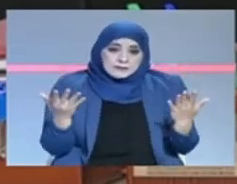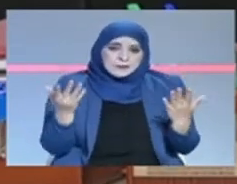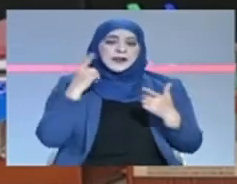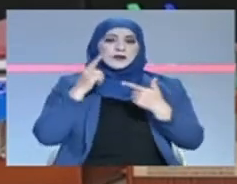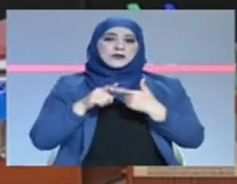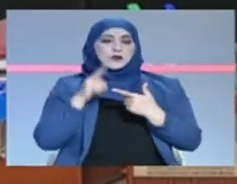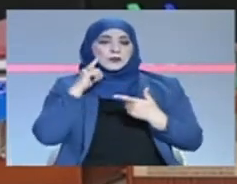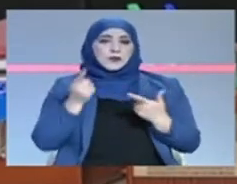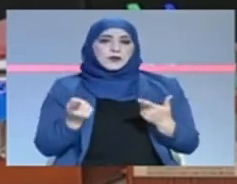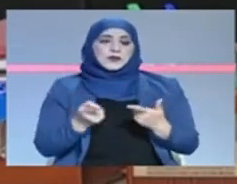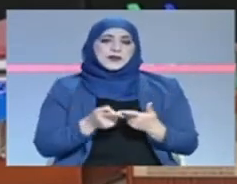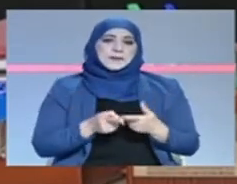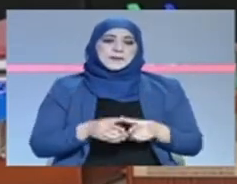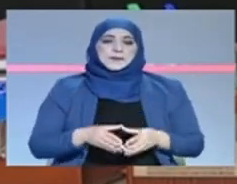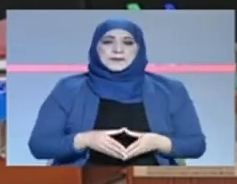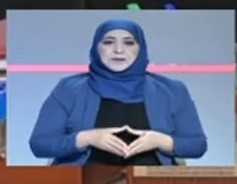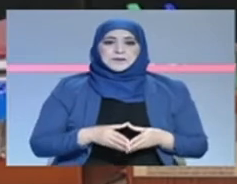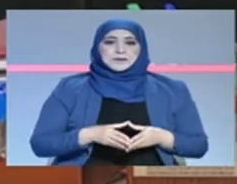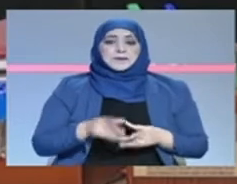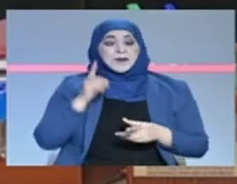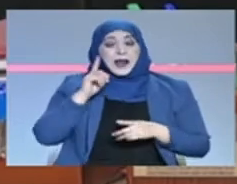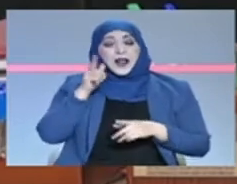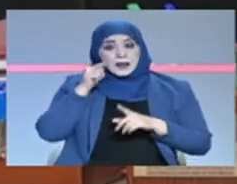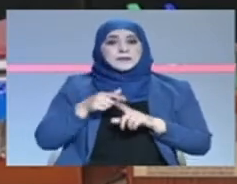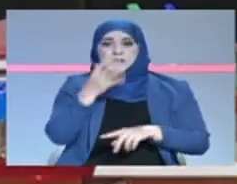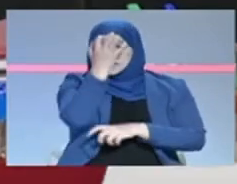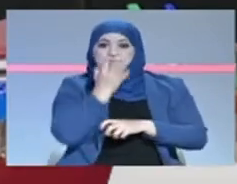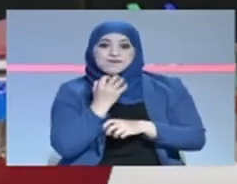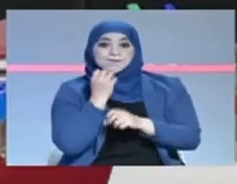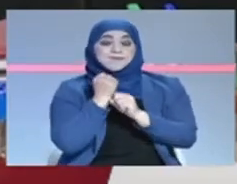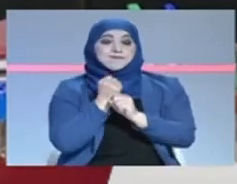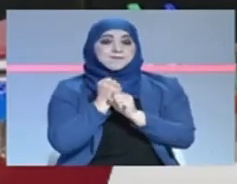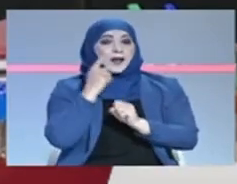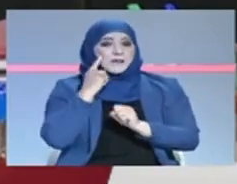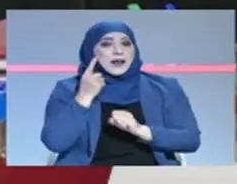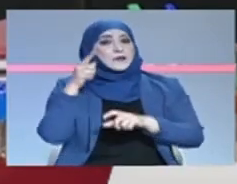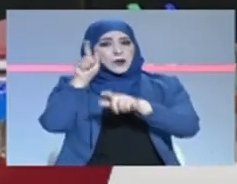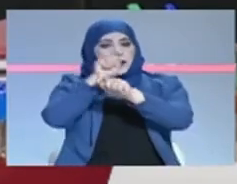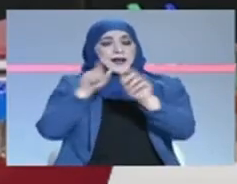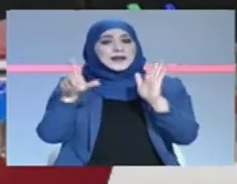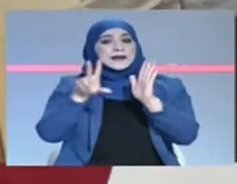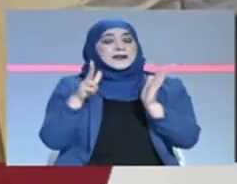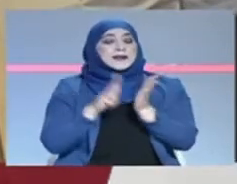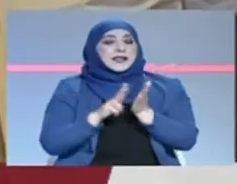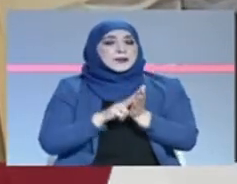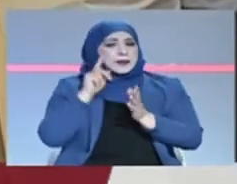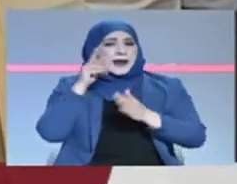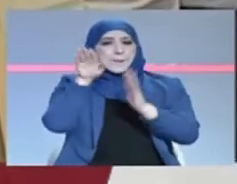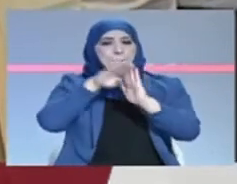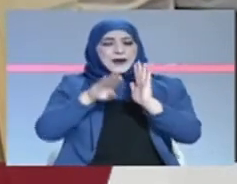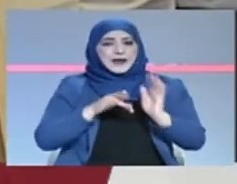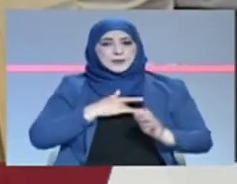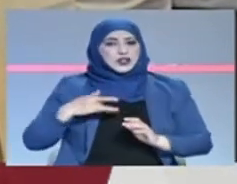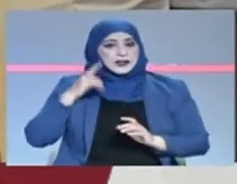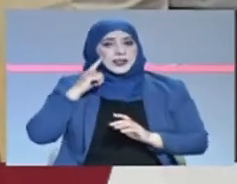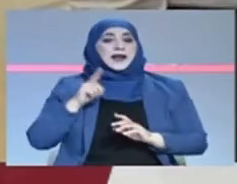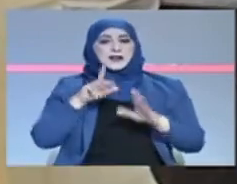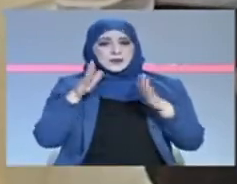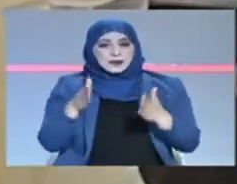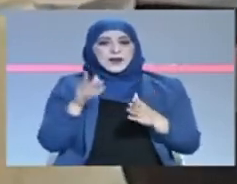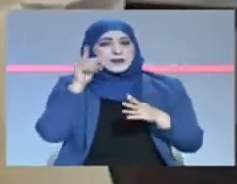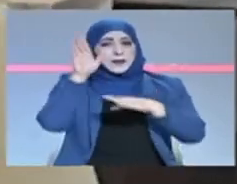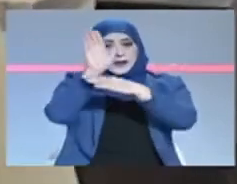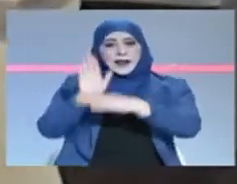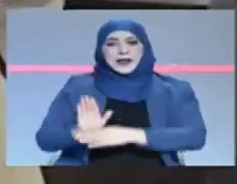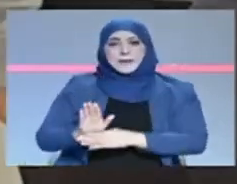المصادق عليها بصرامة، ينجم تكون فما عدوى أكثر. يبقى الالتزام بالإجراءات